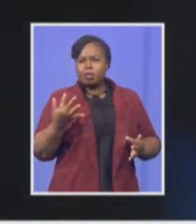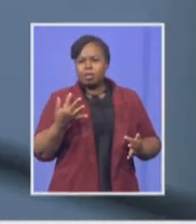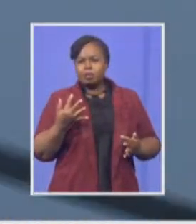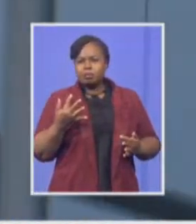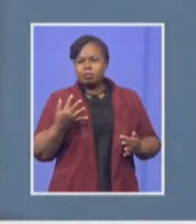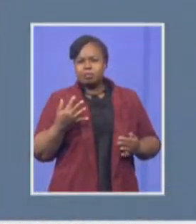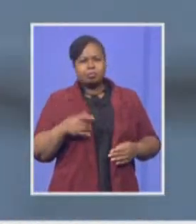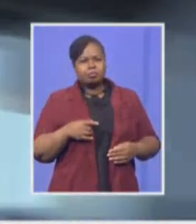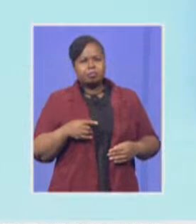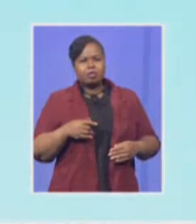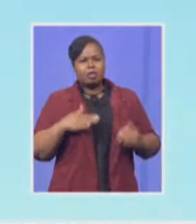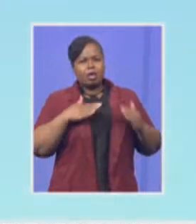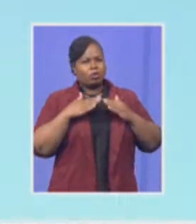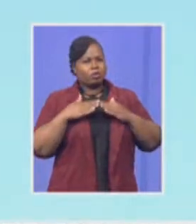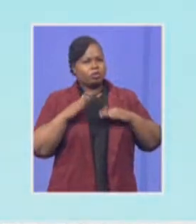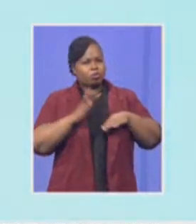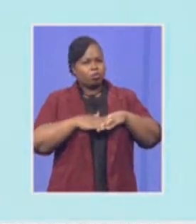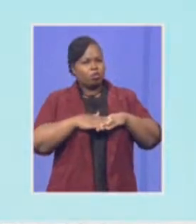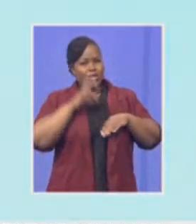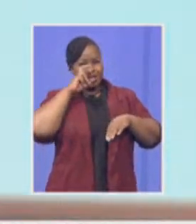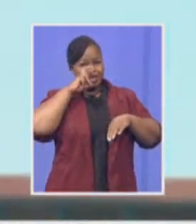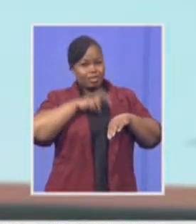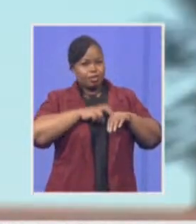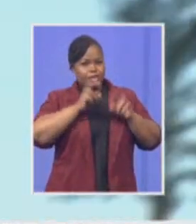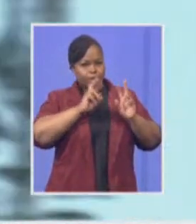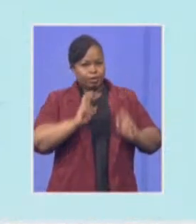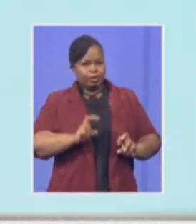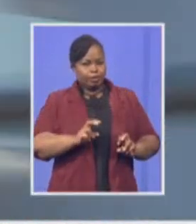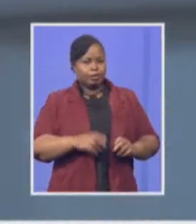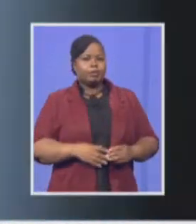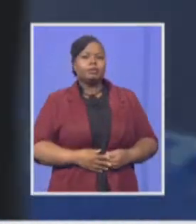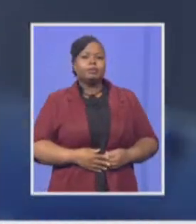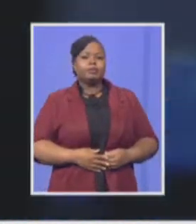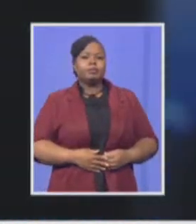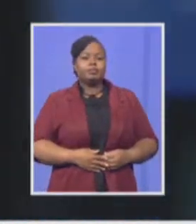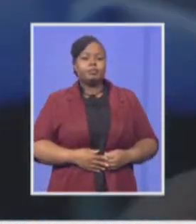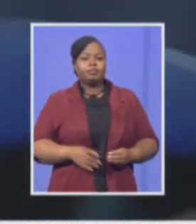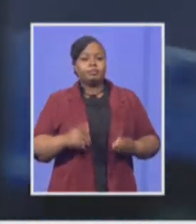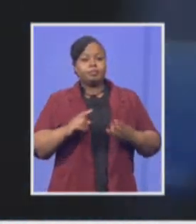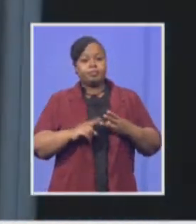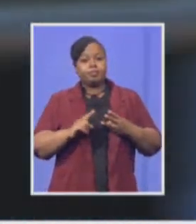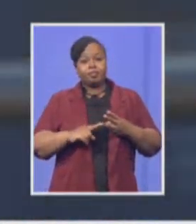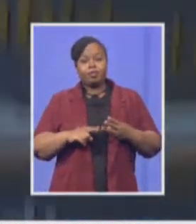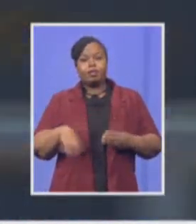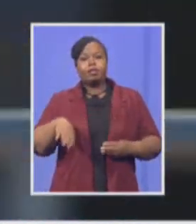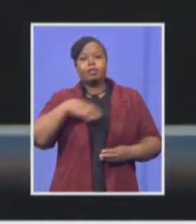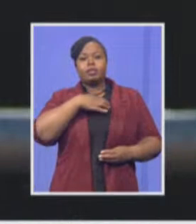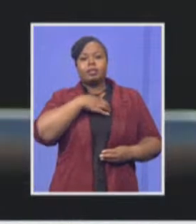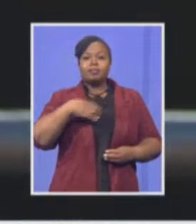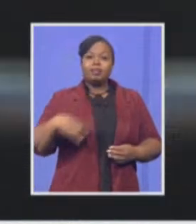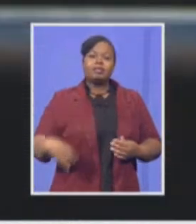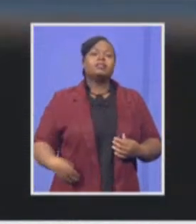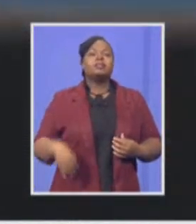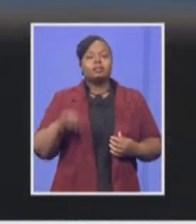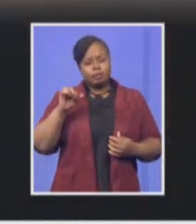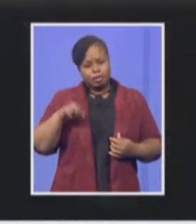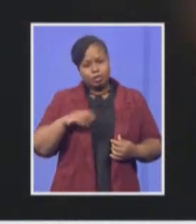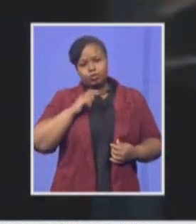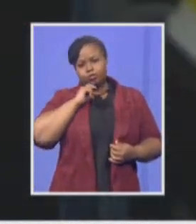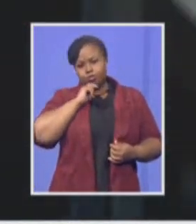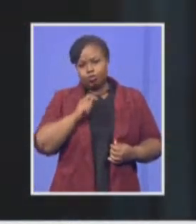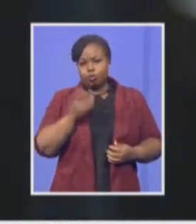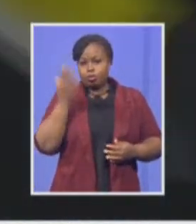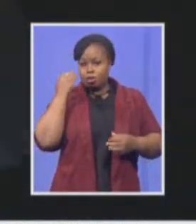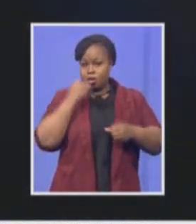ezingakangenelwa ugesi and also nanokuthi upresident iqiniso vele bekafikile la last